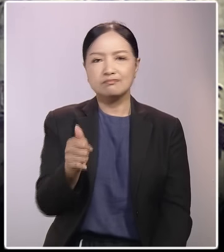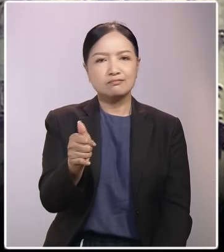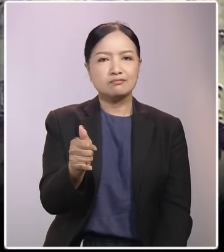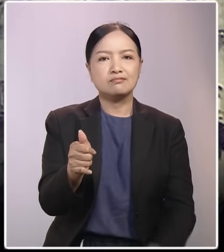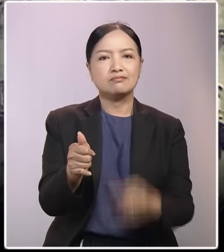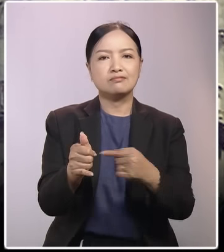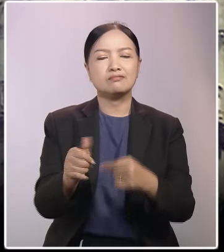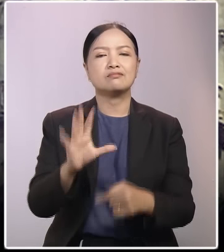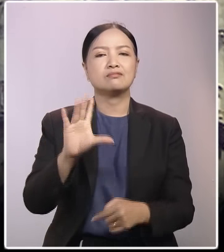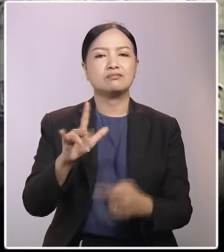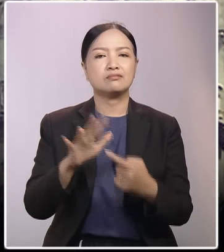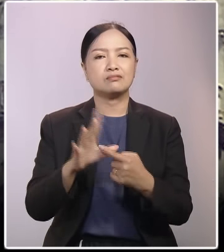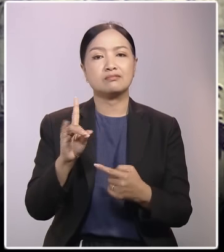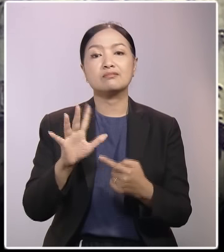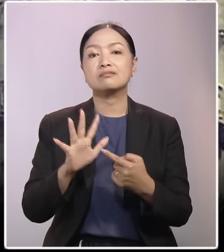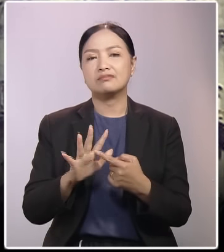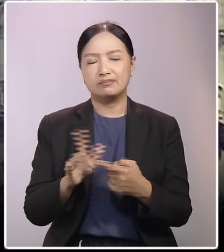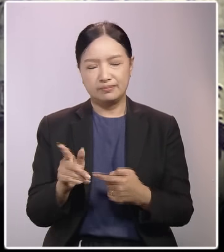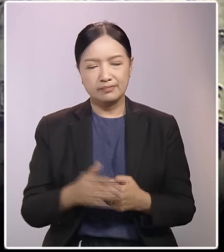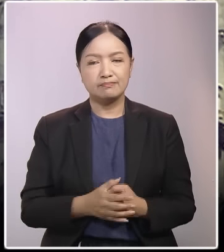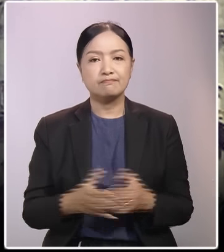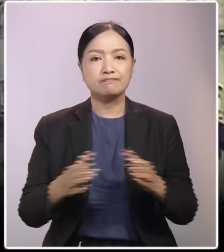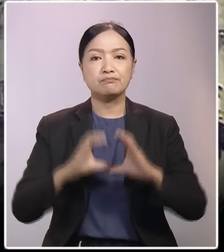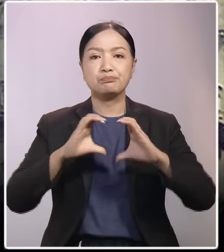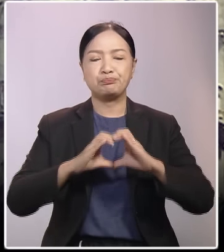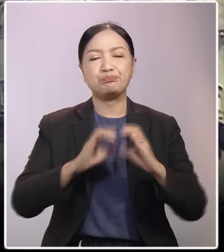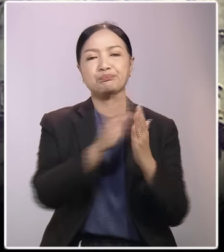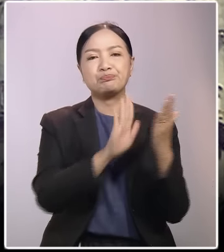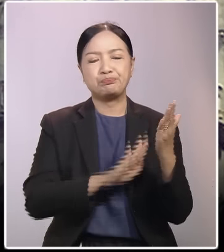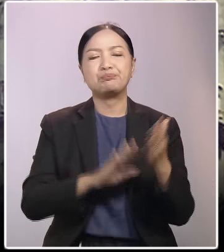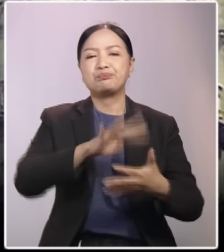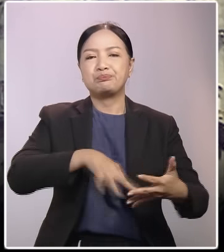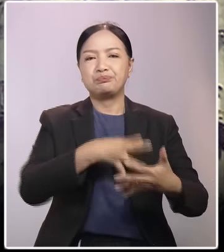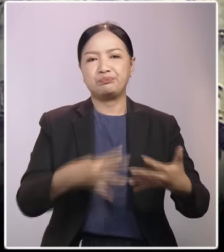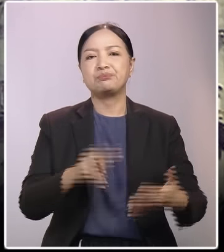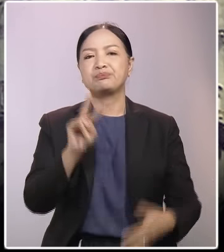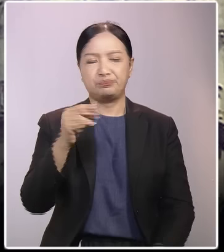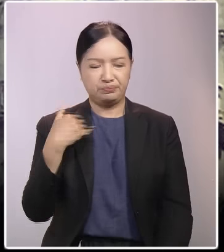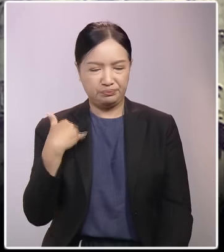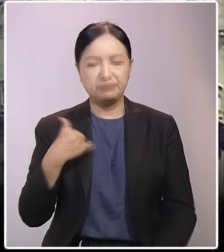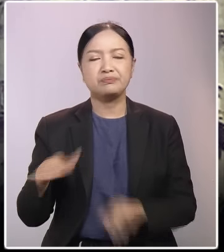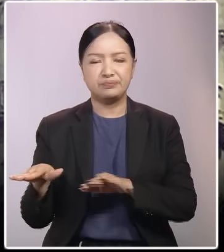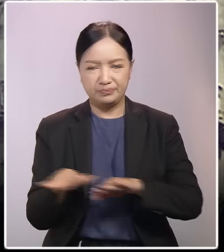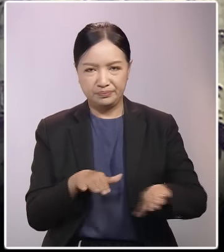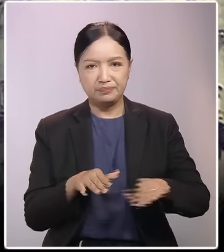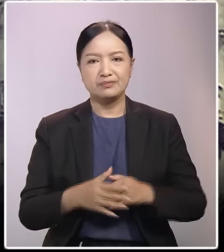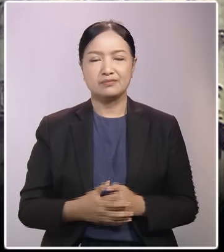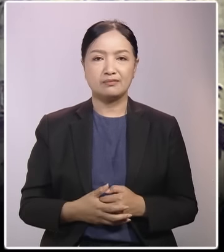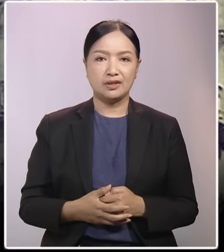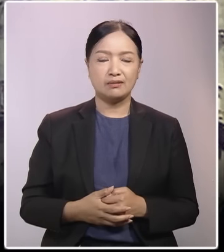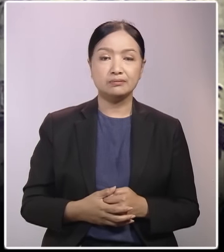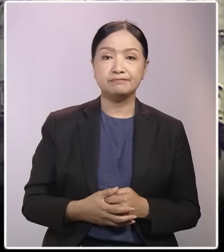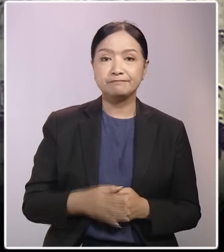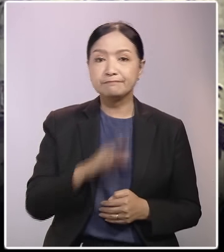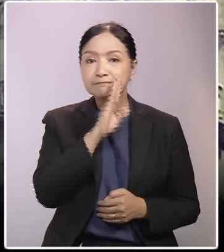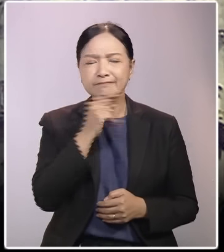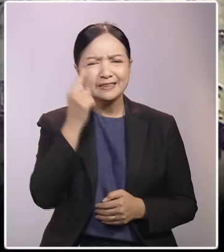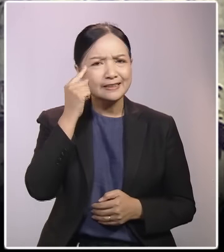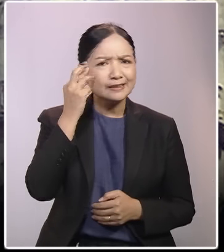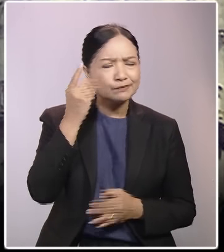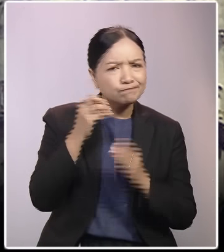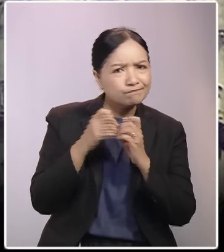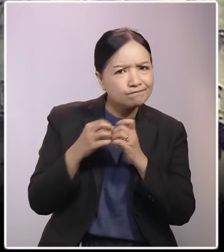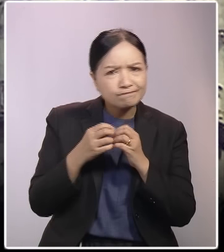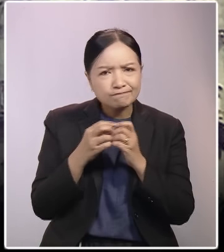ชาดาไทยเศษอยู่แต่ก็เข้าใจว่าภูมิชาไทยก็คงเตรียมแผน 2ไว้แล้วเหมือนกันว่าถ้าหากว่าเลองคำนวณดูว่า